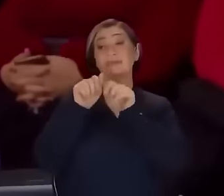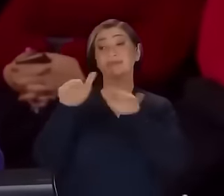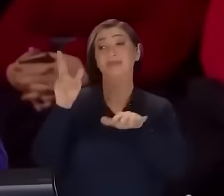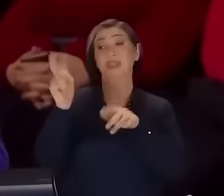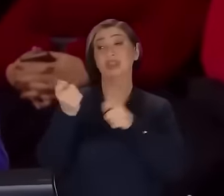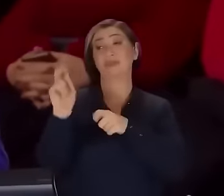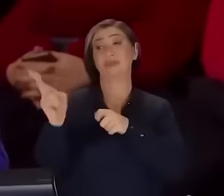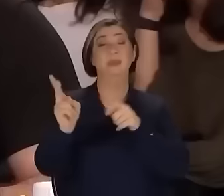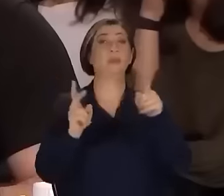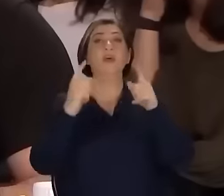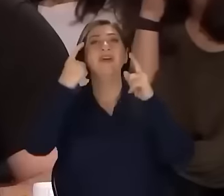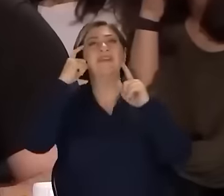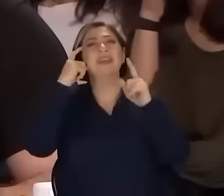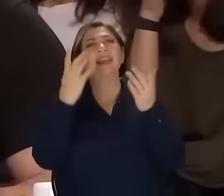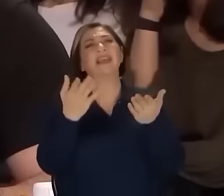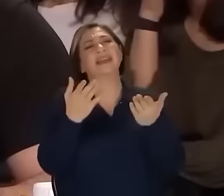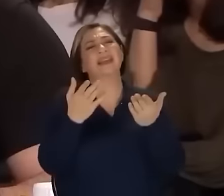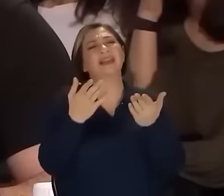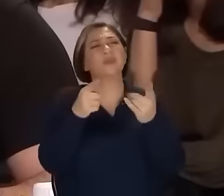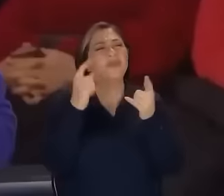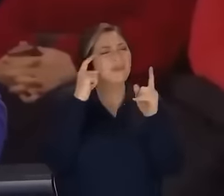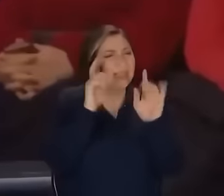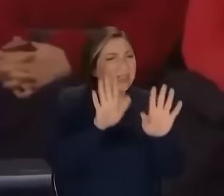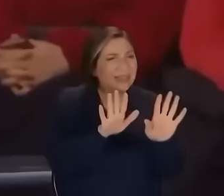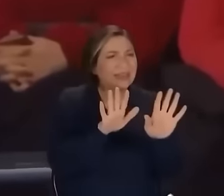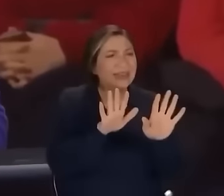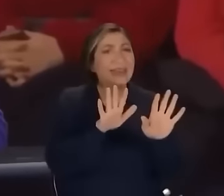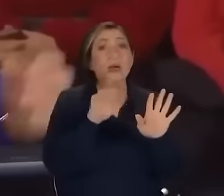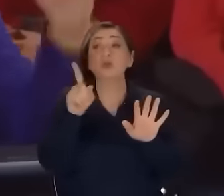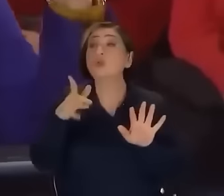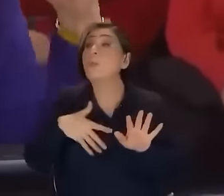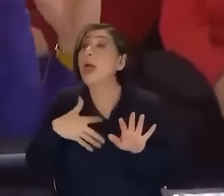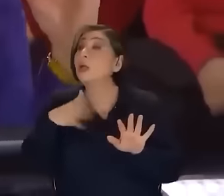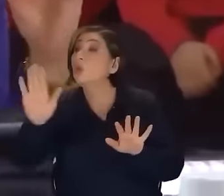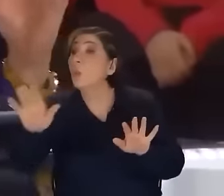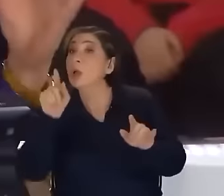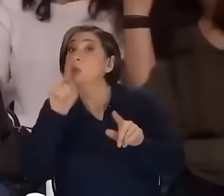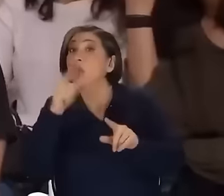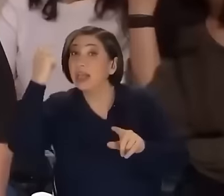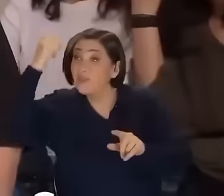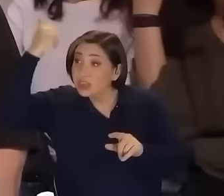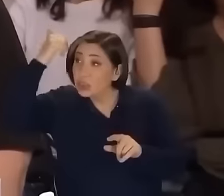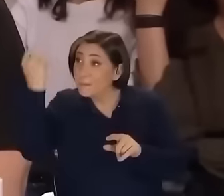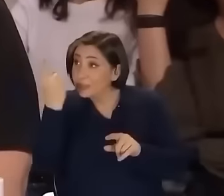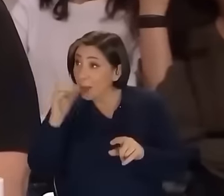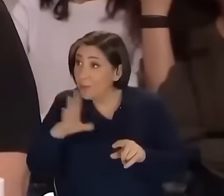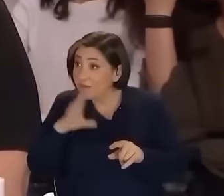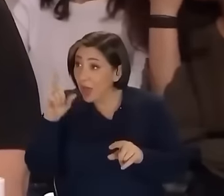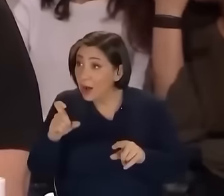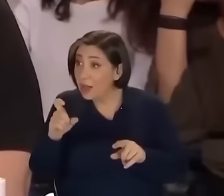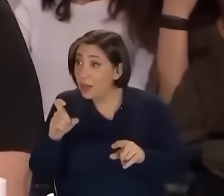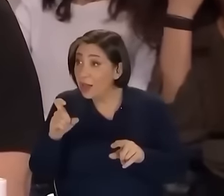şeyin işi. Yani bunlar fikir ya. Bunlar ama. Ama bir şey. Yani, bunlar bir şunu şey. Şunu merak ediyorum. Onların kafasında bir şey mi var?